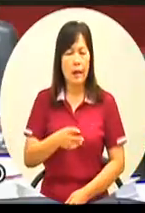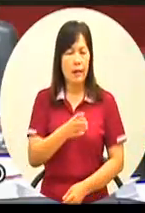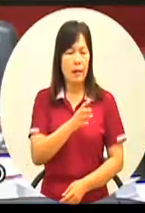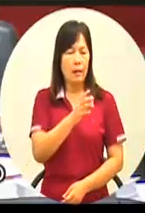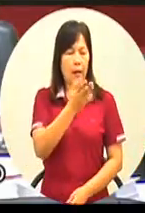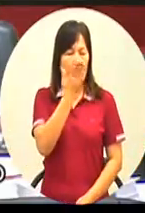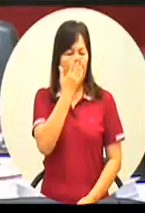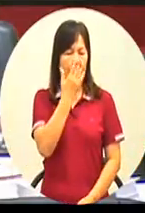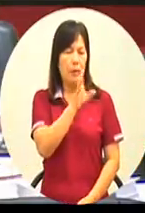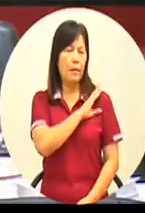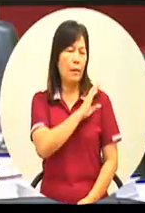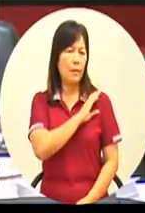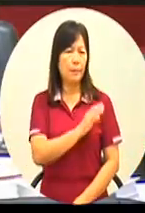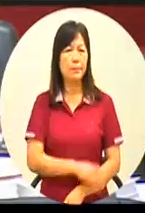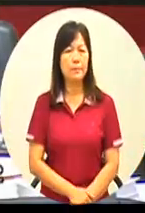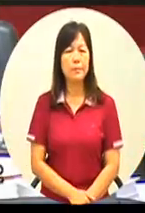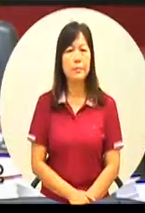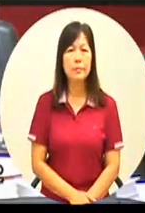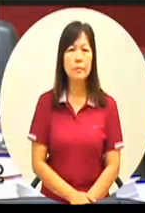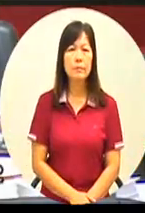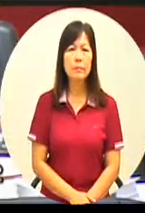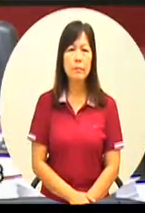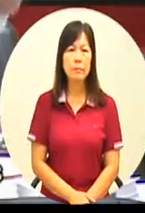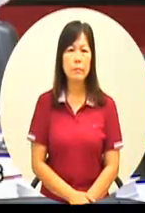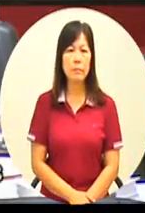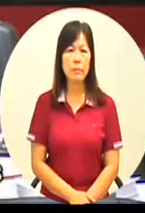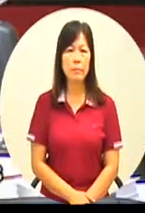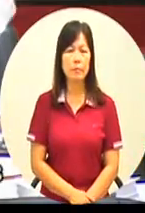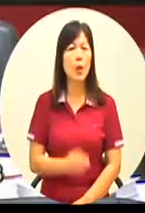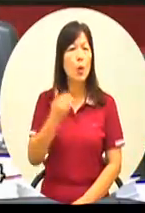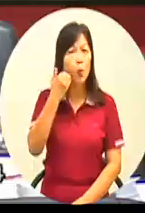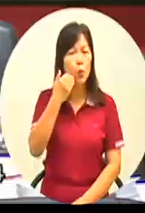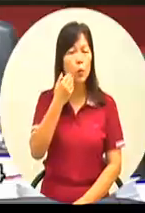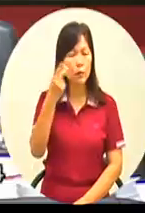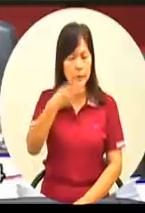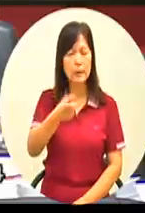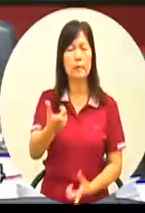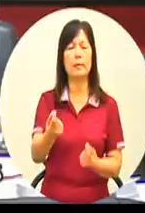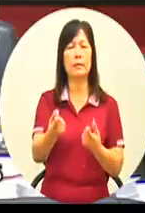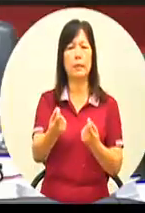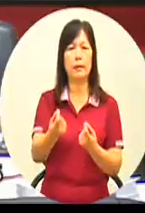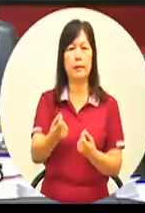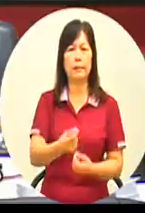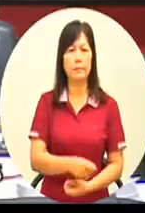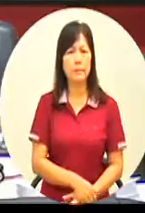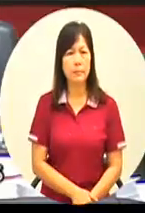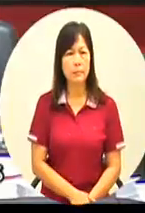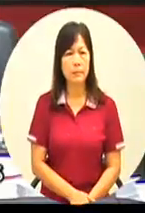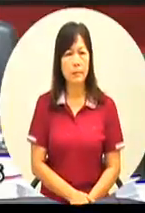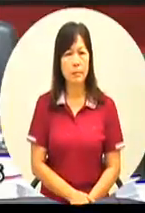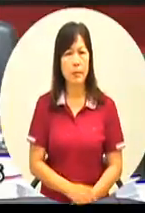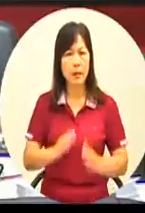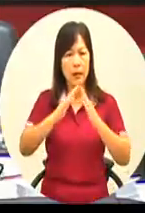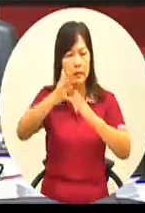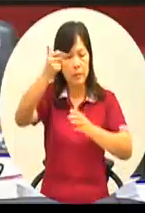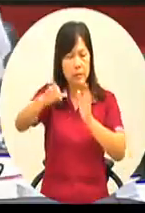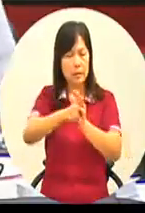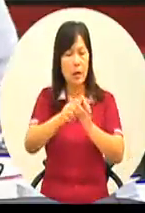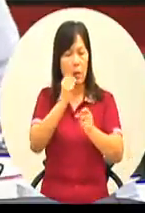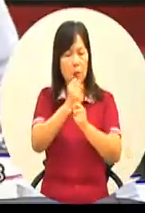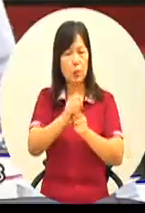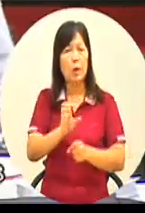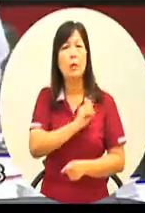啊！啊，如果再这样下去，市长任期搞不好